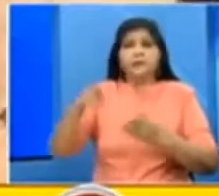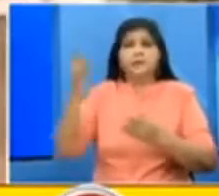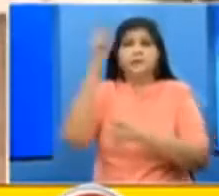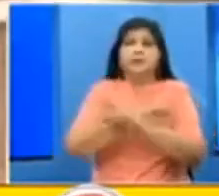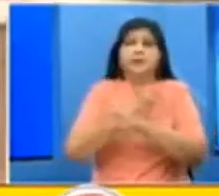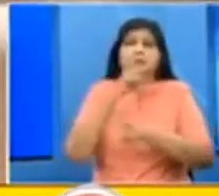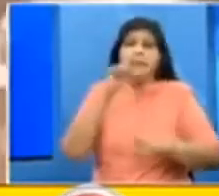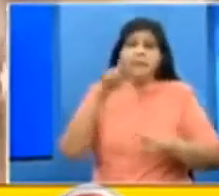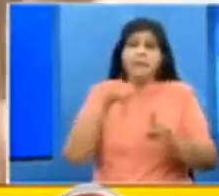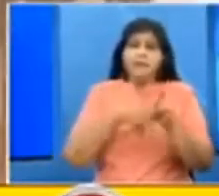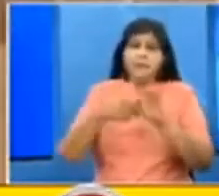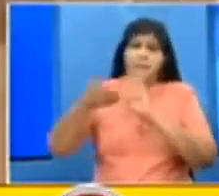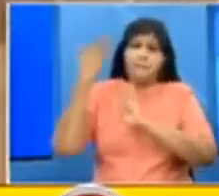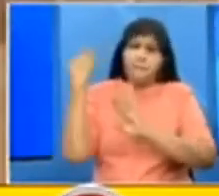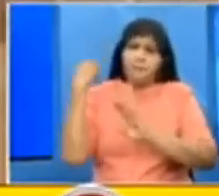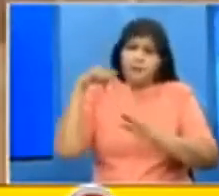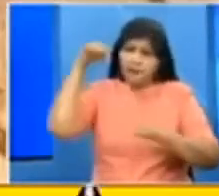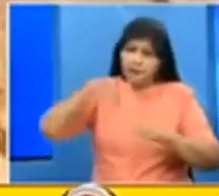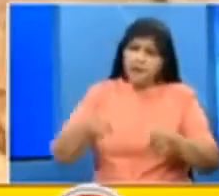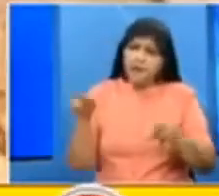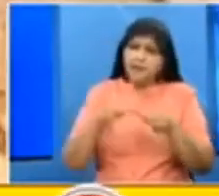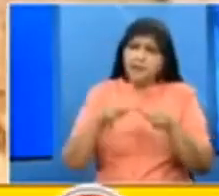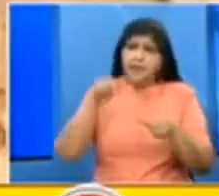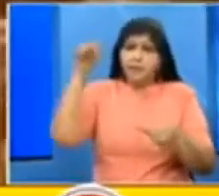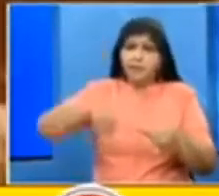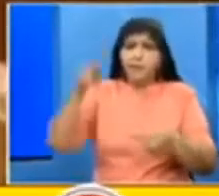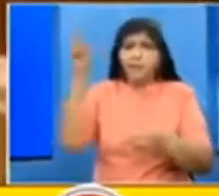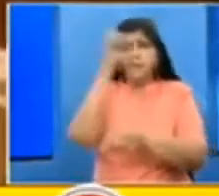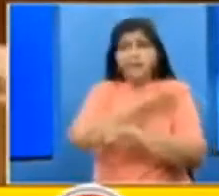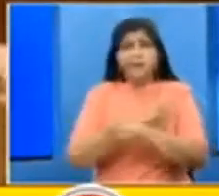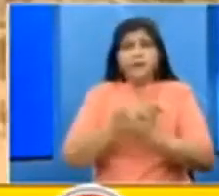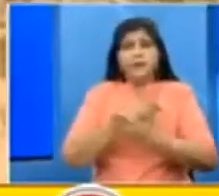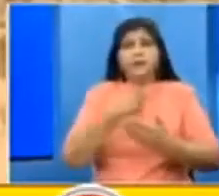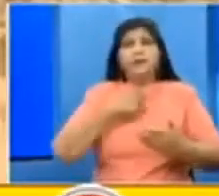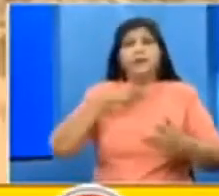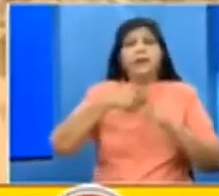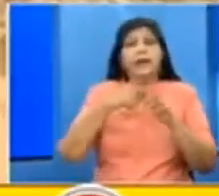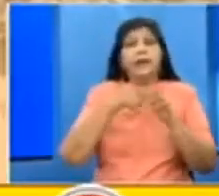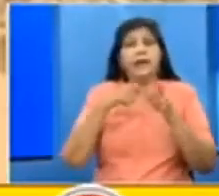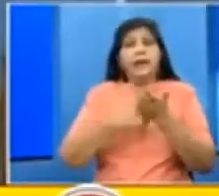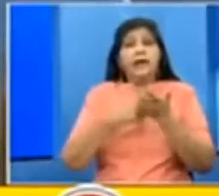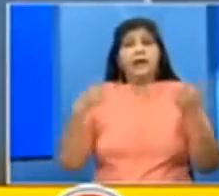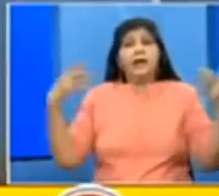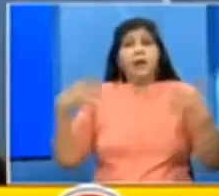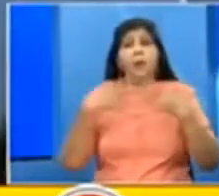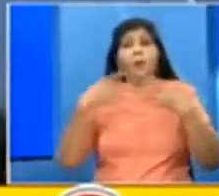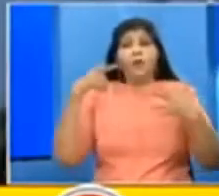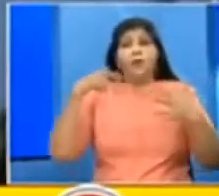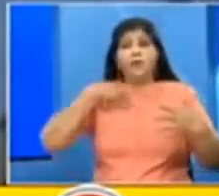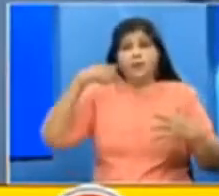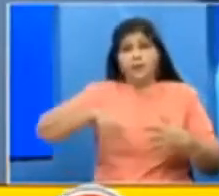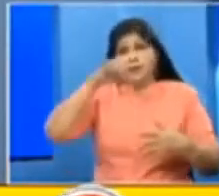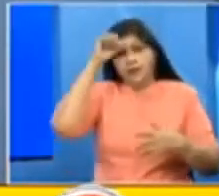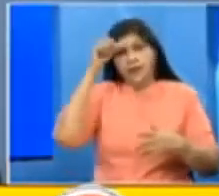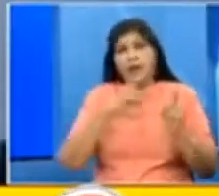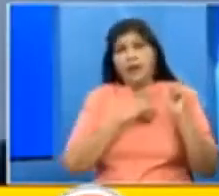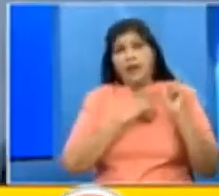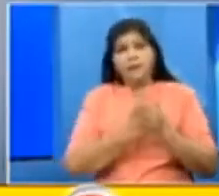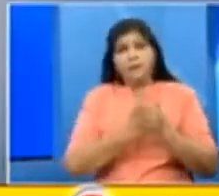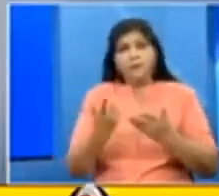दिन कारगिल के युद्ध में हमारी सेना ने भारत की जीत का झंडा फहराया था।